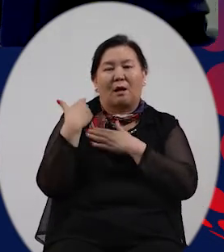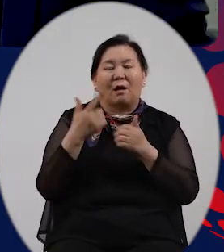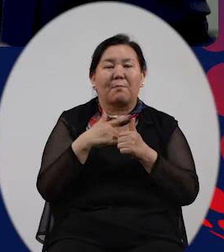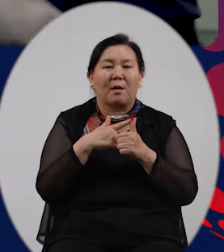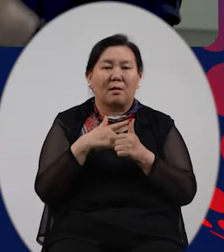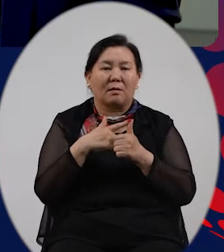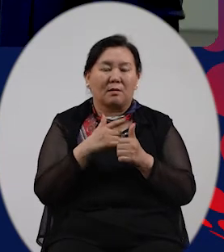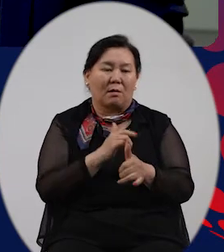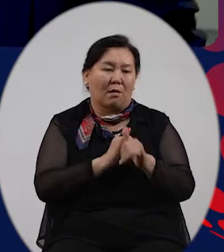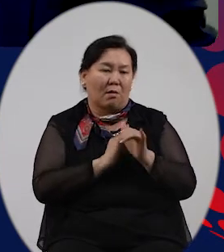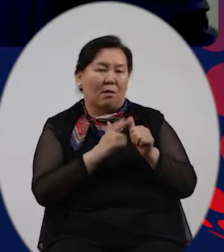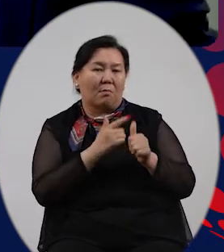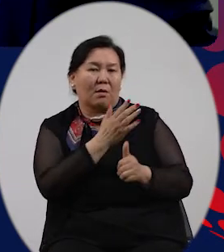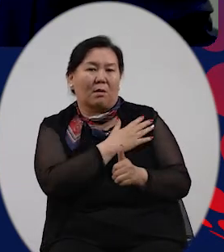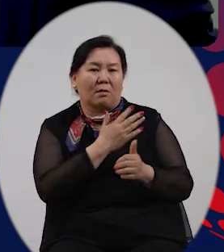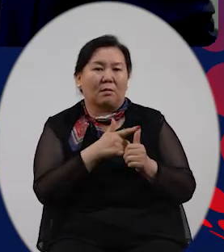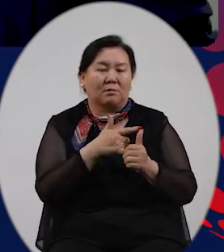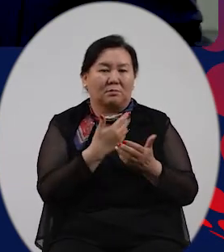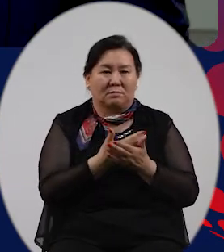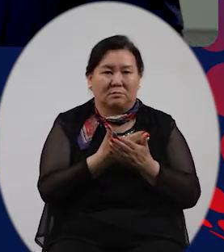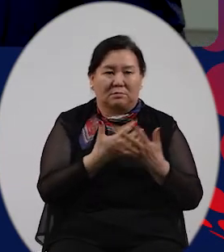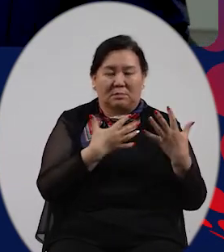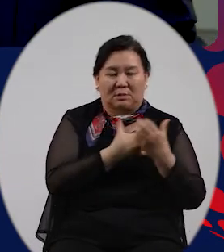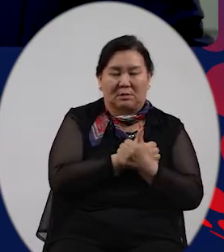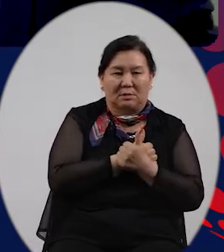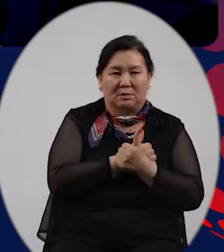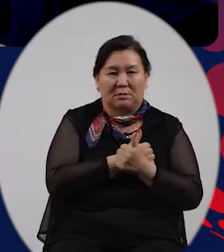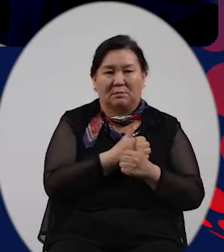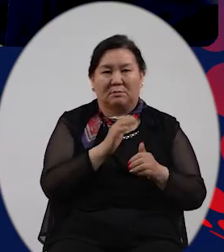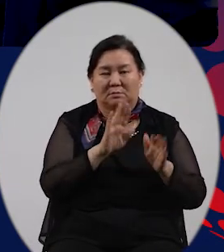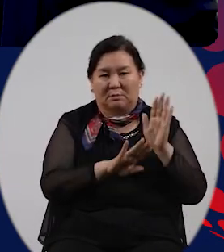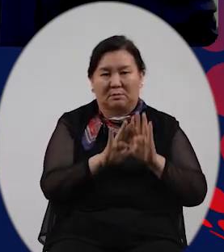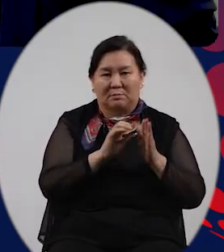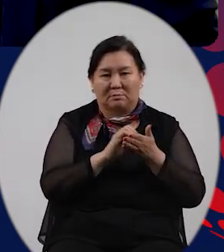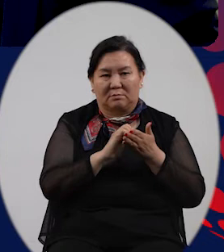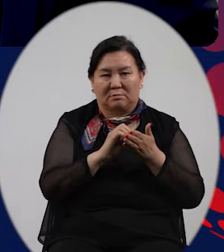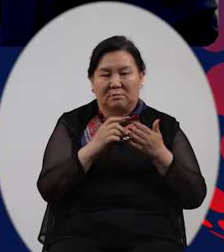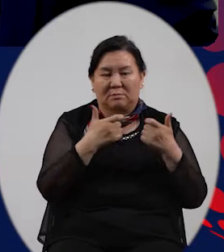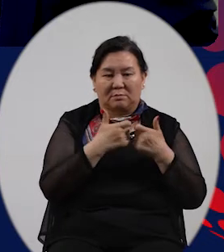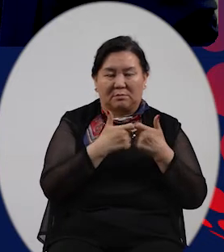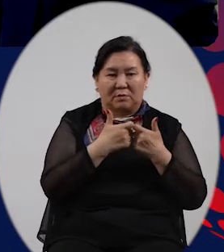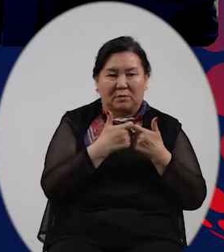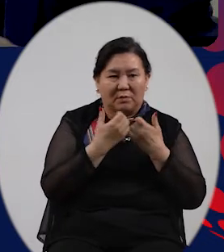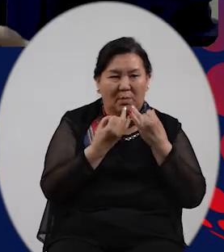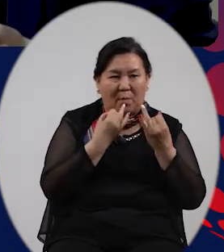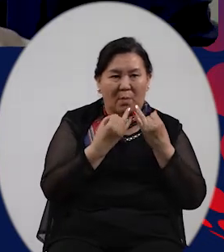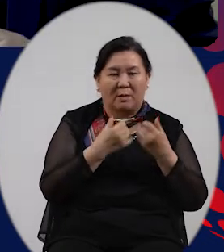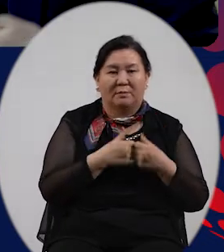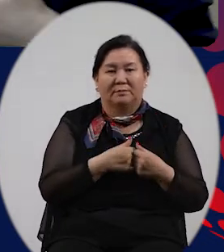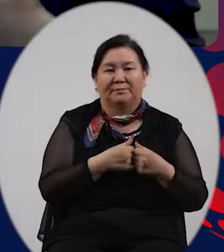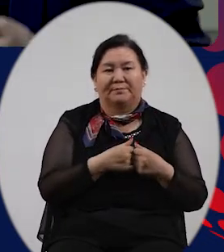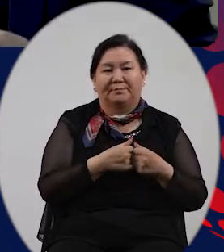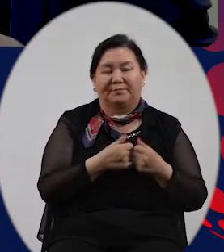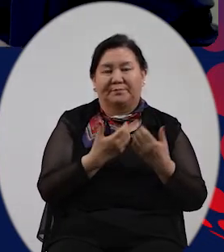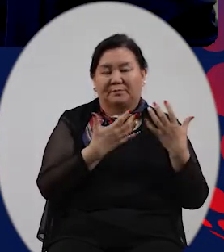За эрсдлийг яаж даатгах вэ гэх зэргээр гэрээнийхээ нөхцлүүдийг энэ дээр бол тодорхой одоо тохиролцсон. За гэрээний нөхцөлдөр бол хэдүүлээ